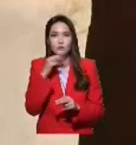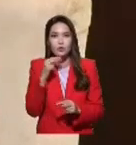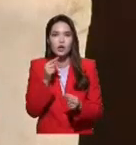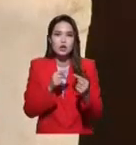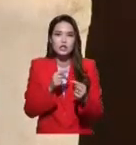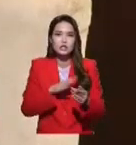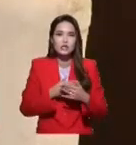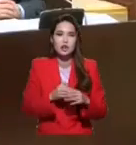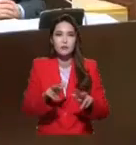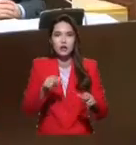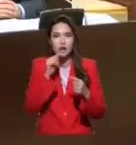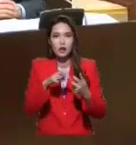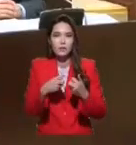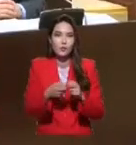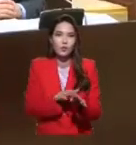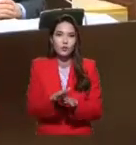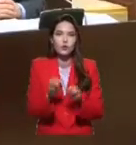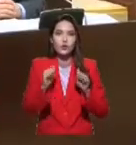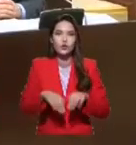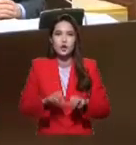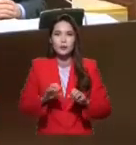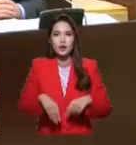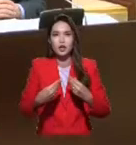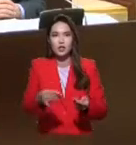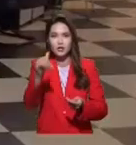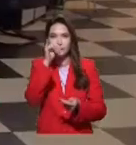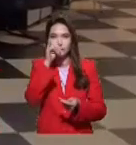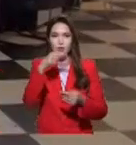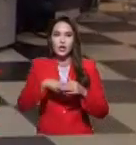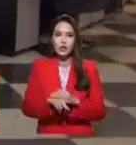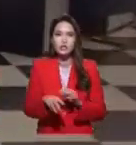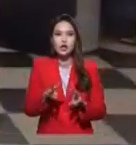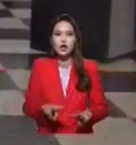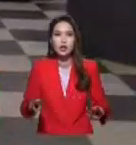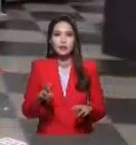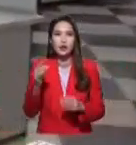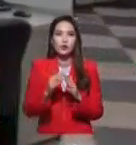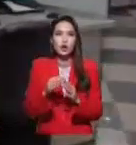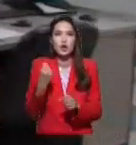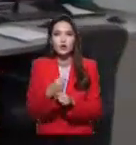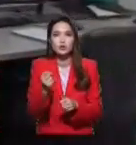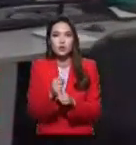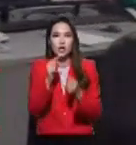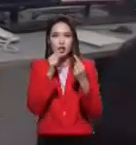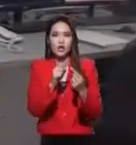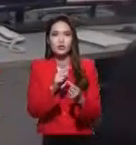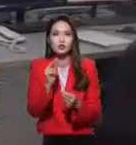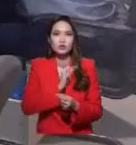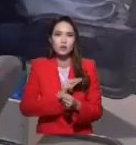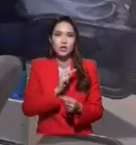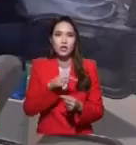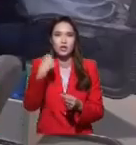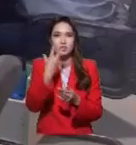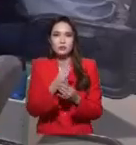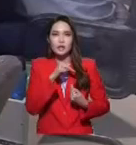сыбайлас жемқорлық мәселені толық шешуге мүмкіндік бермей отыр. Сондықтан Ішкі істер министрлігінде тұрмыстық зорлық-зомбылыққа қарсы күрес жөніндегі